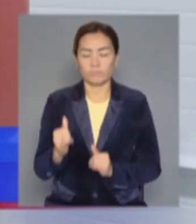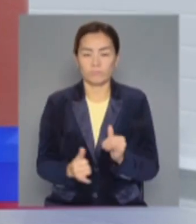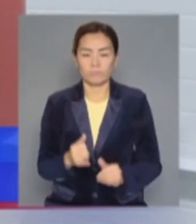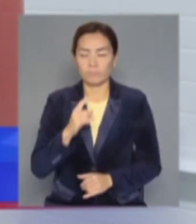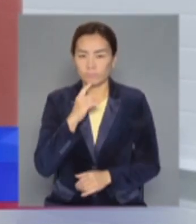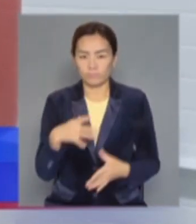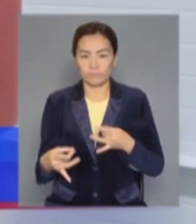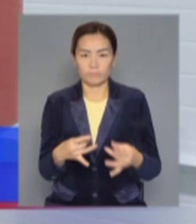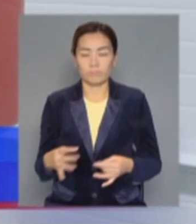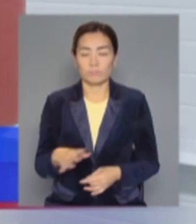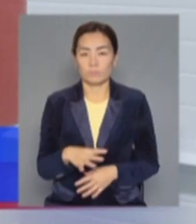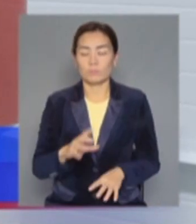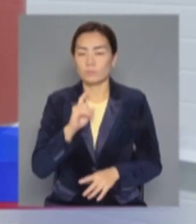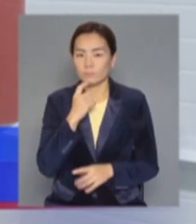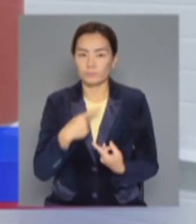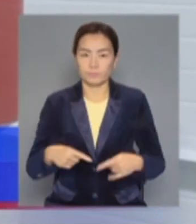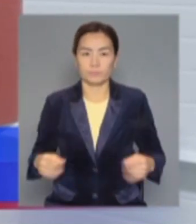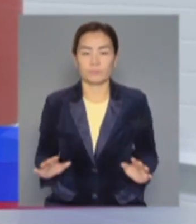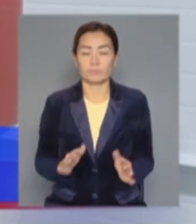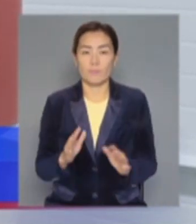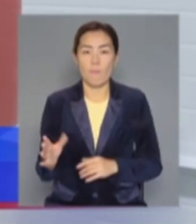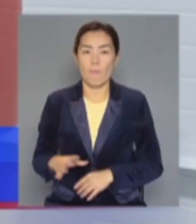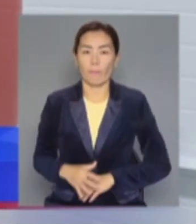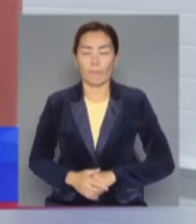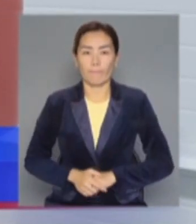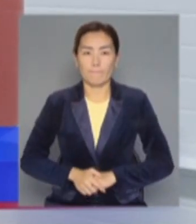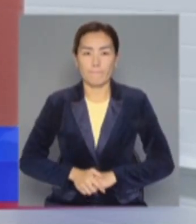арасына. Сол уақытта